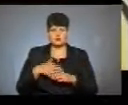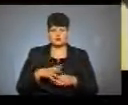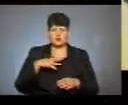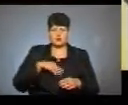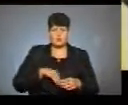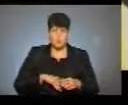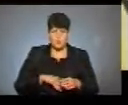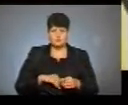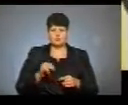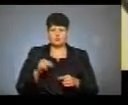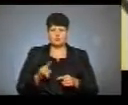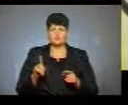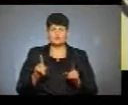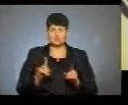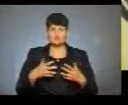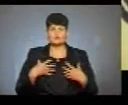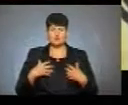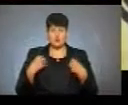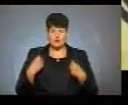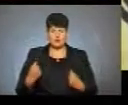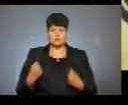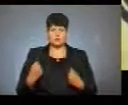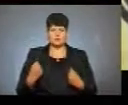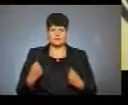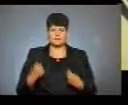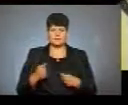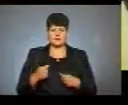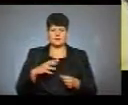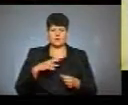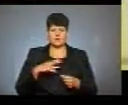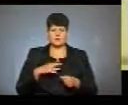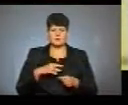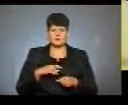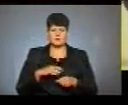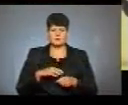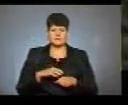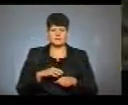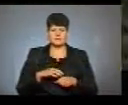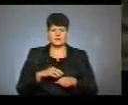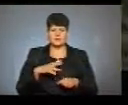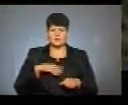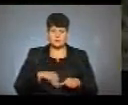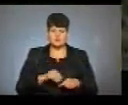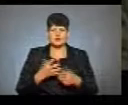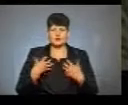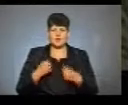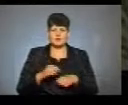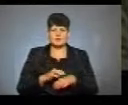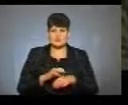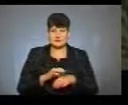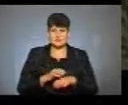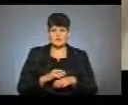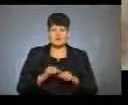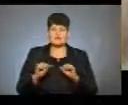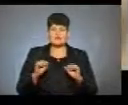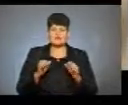духовну, тому що в здоровому дусі здорове тіло. Керівник відділу